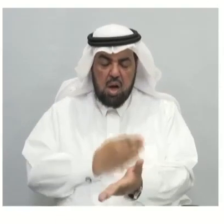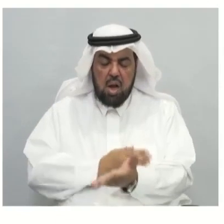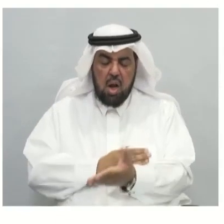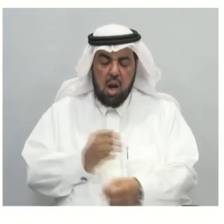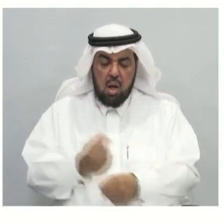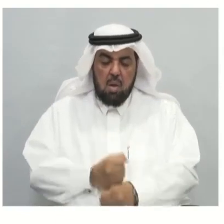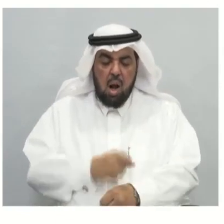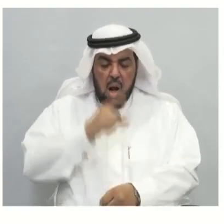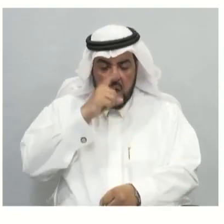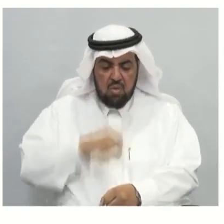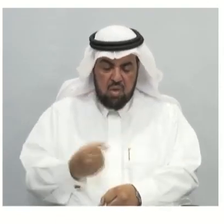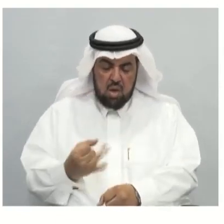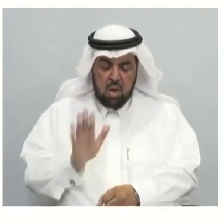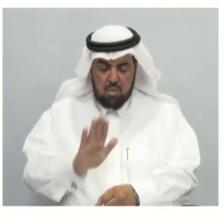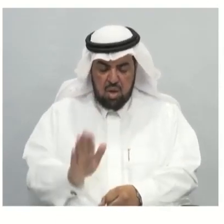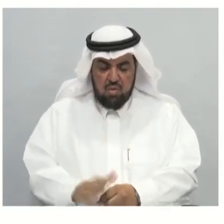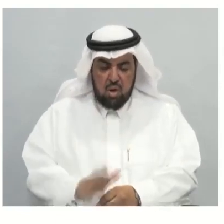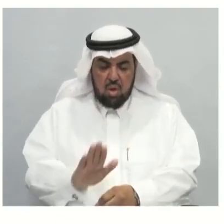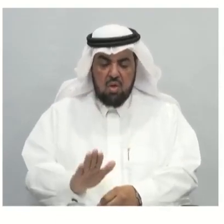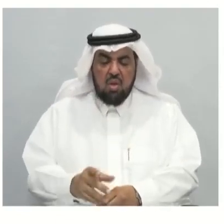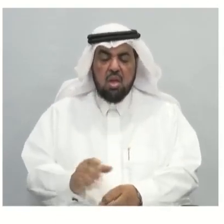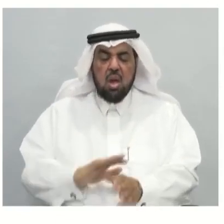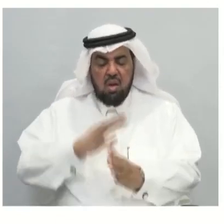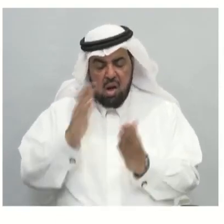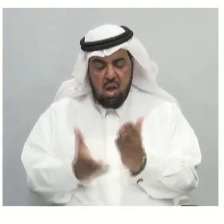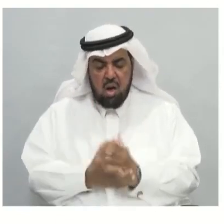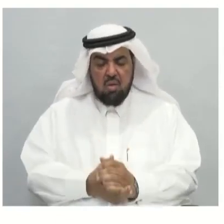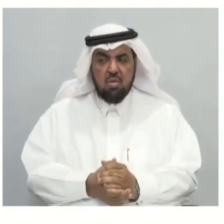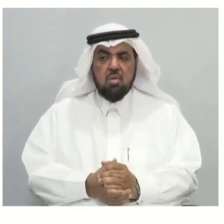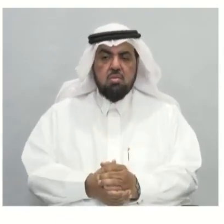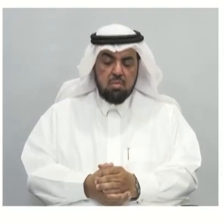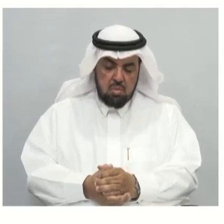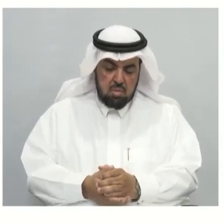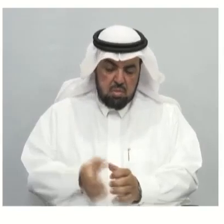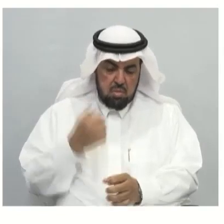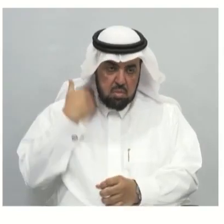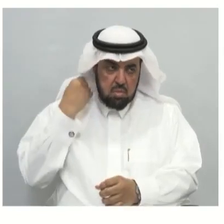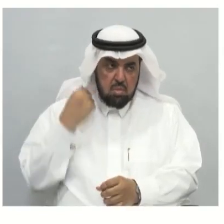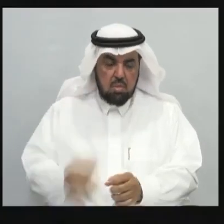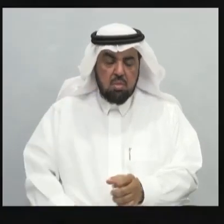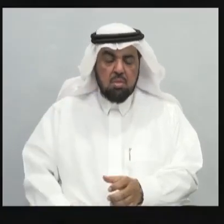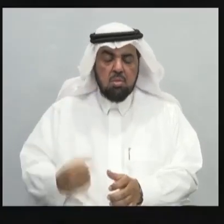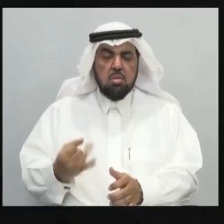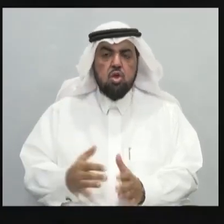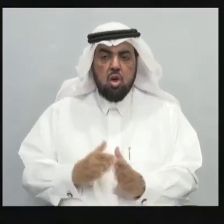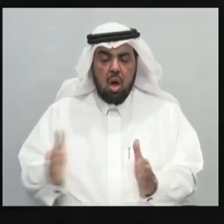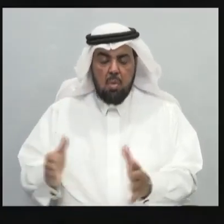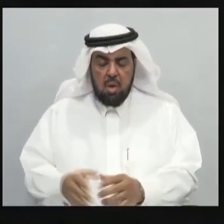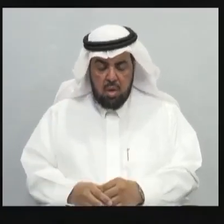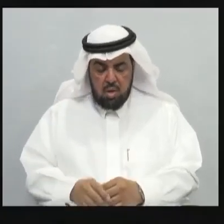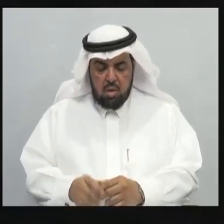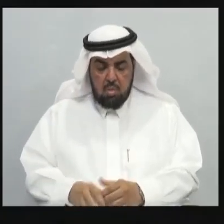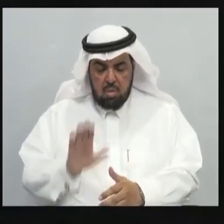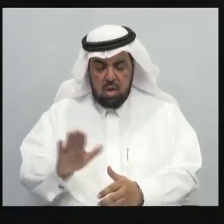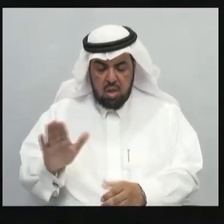تتطلب وجود ارقام الصفحات وصفحه للغلاف نعرف ان تقارير الاعمال يوجد بها عدد كبير نسبيا